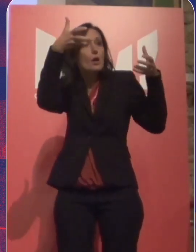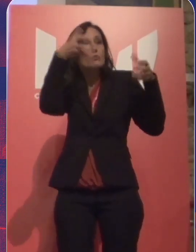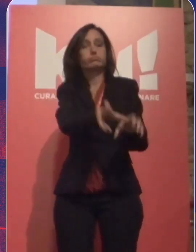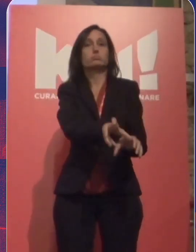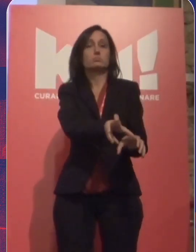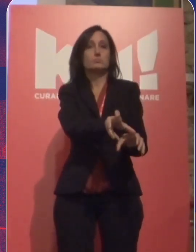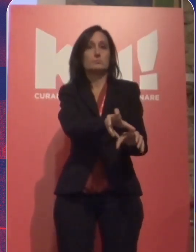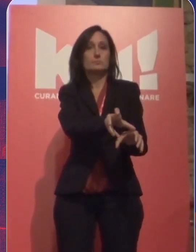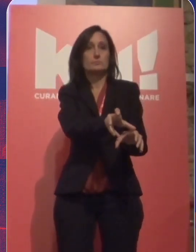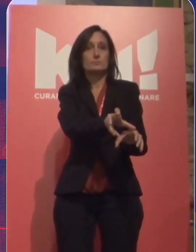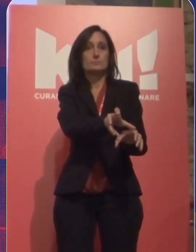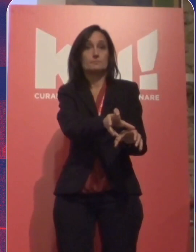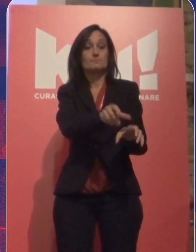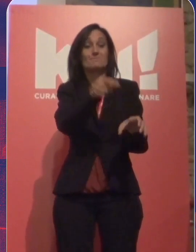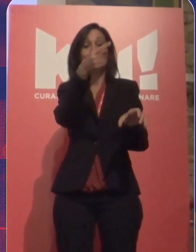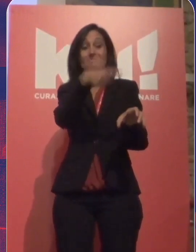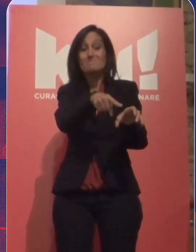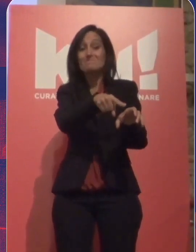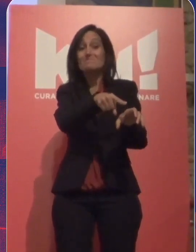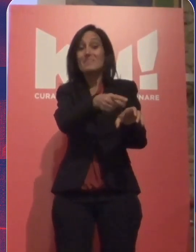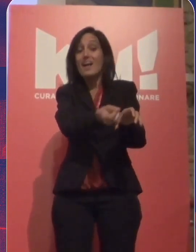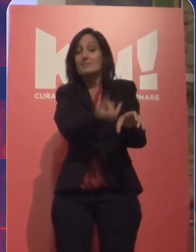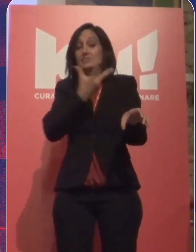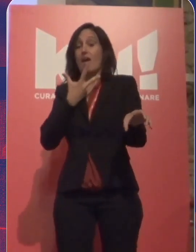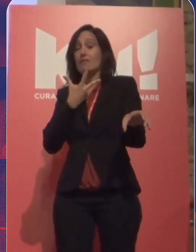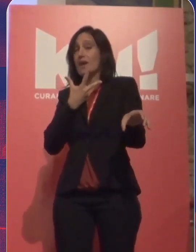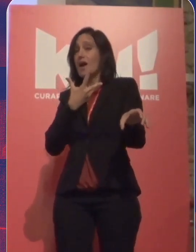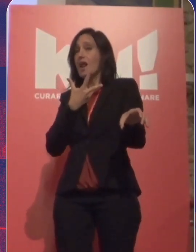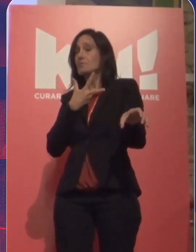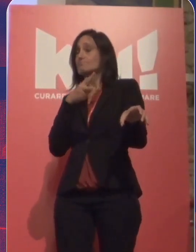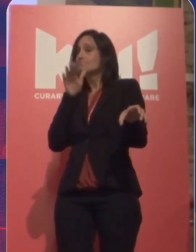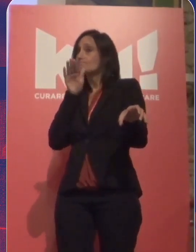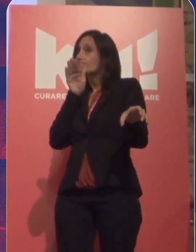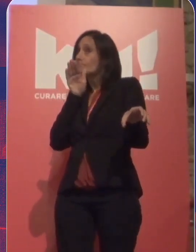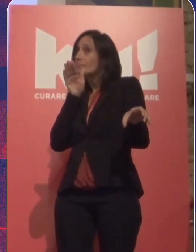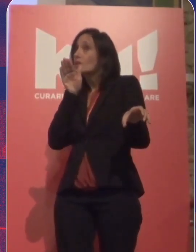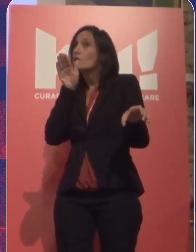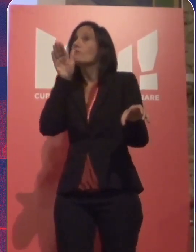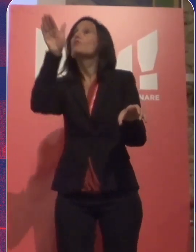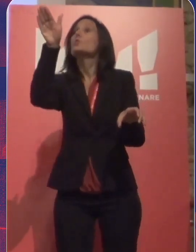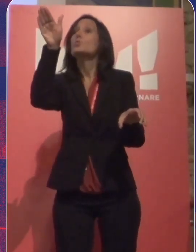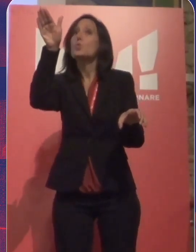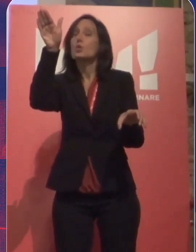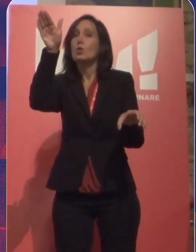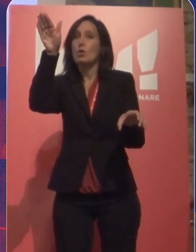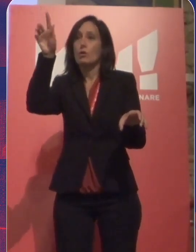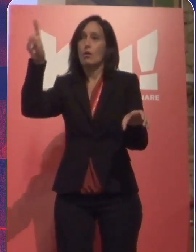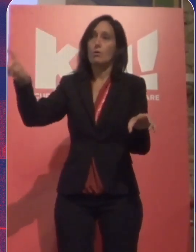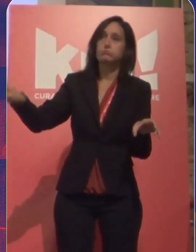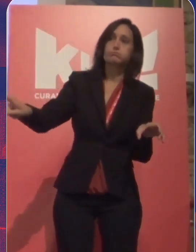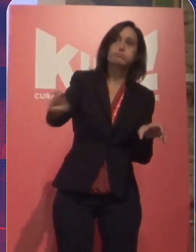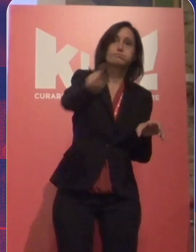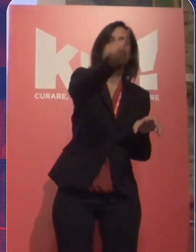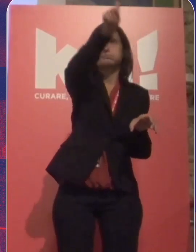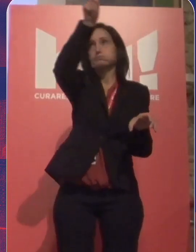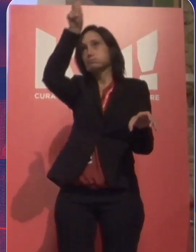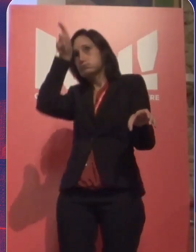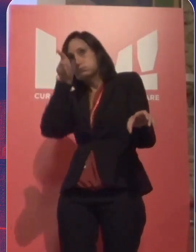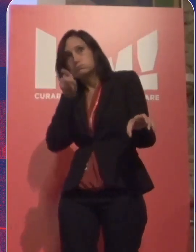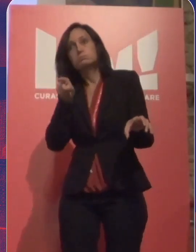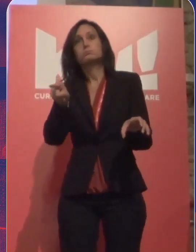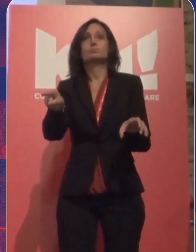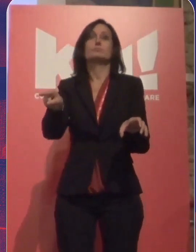un avvenire che appunto si manifesta come una grande incognita l'avvenire come